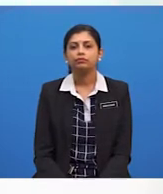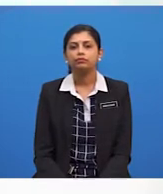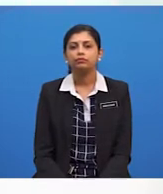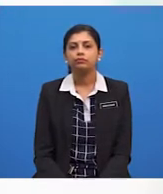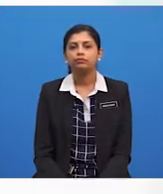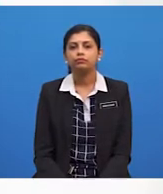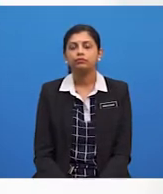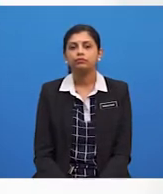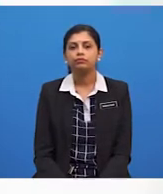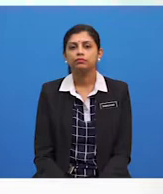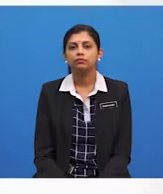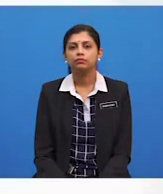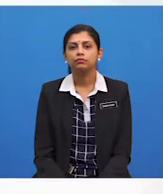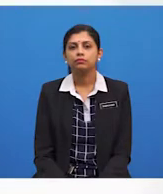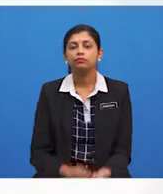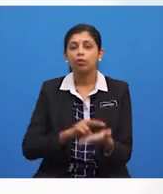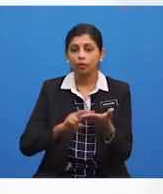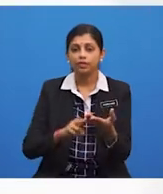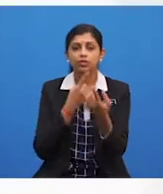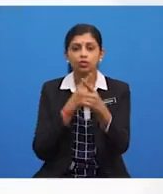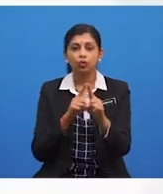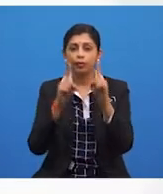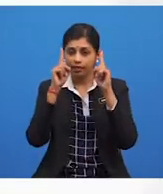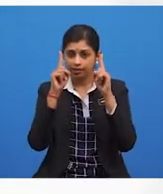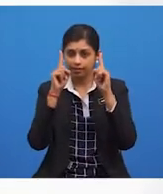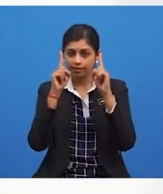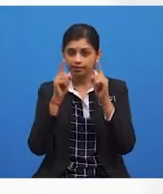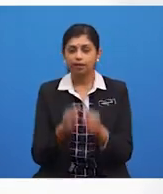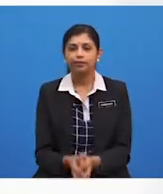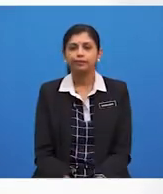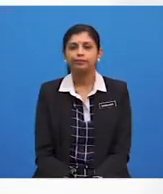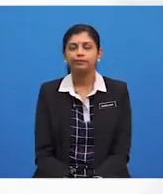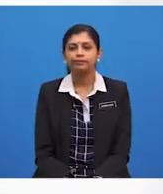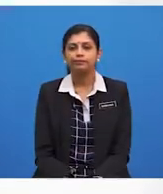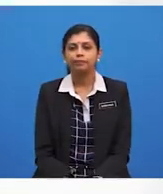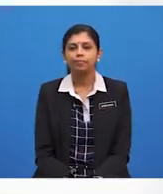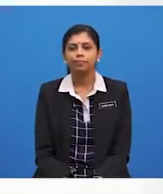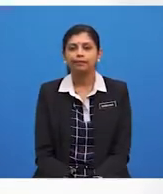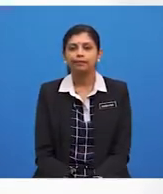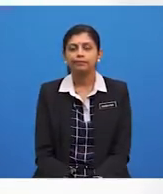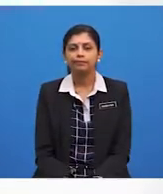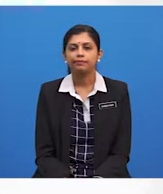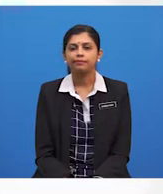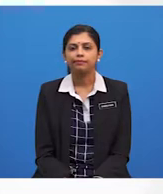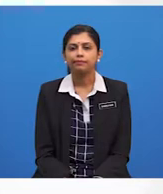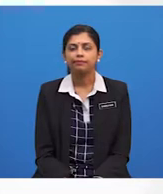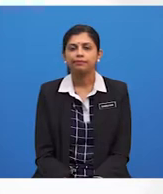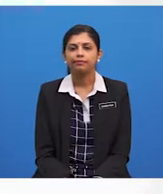ialah pertama, perlembagaan menjadi sumber rujukan kepada